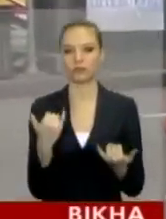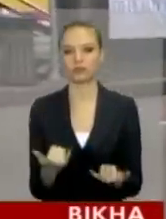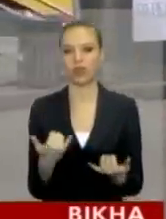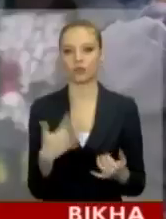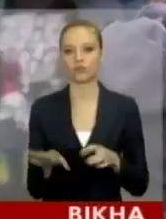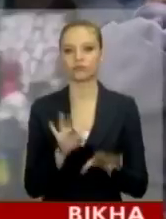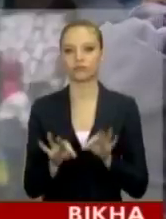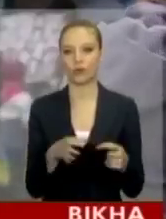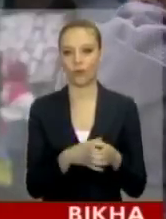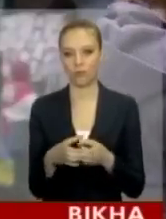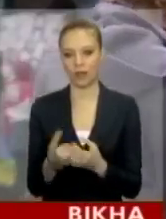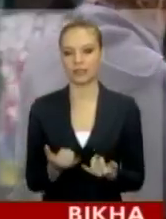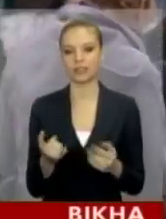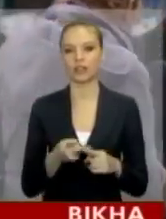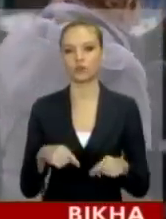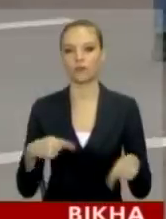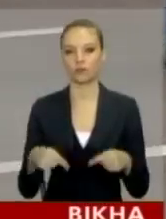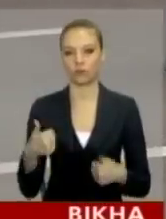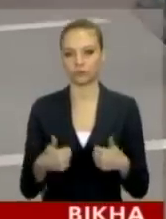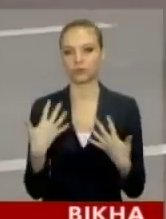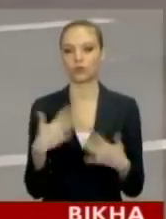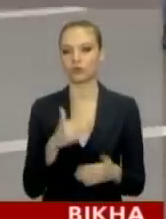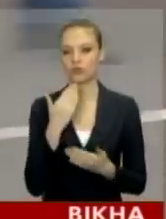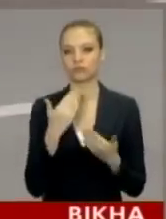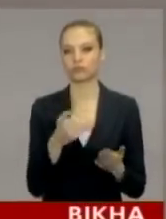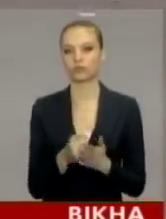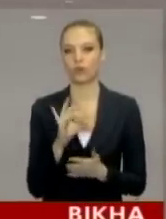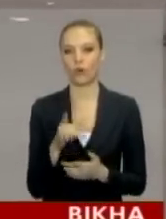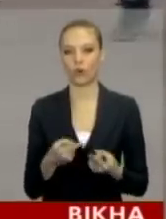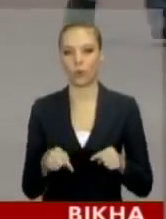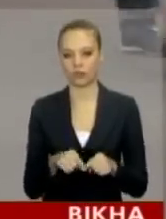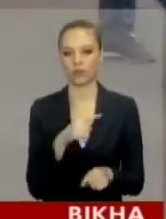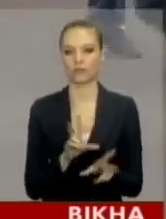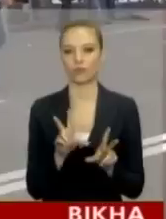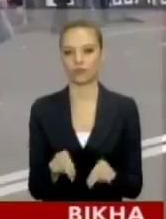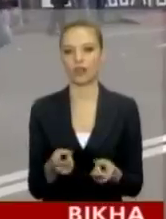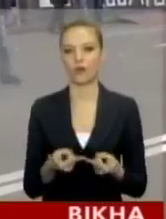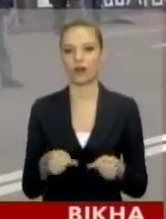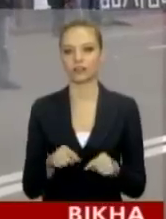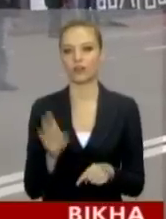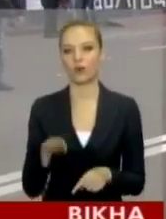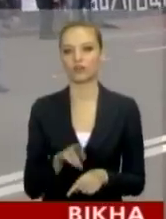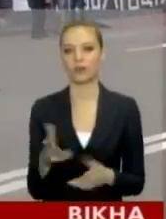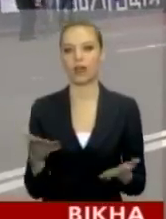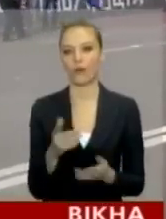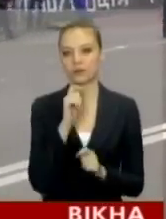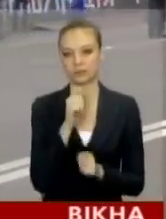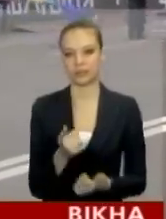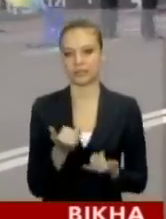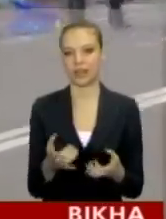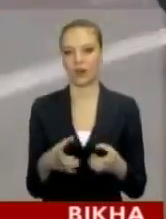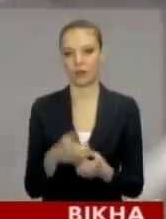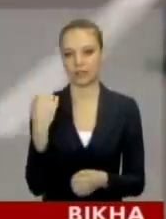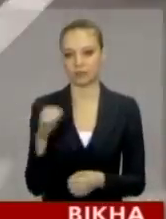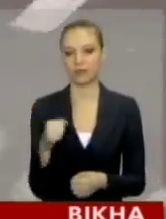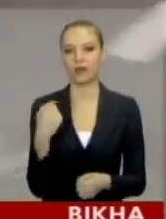набирають команди для цього футбольного турніру. Вже зверталися до оргкомітету Євромайдану. Ті пообіцяли організувати хоча б якогось приза для команди